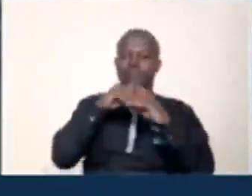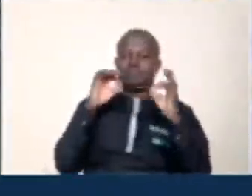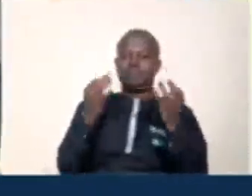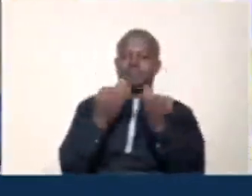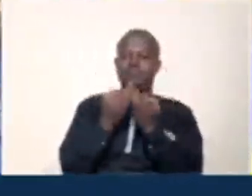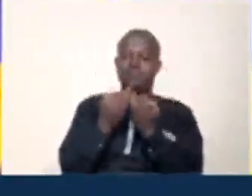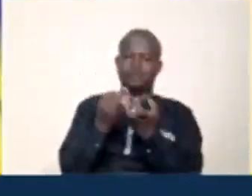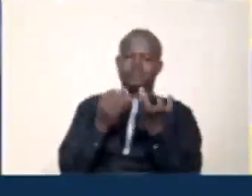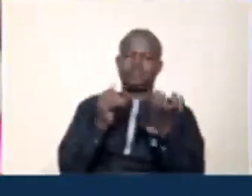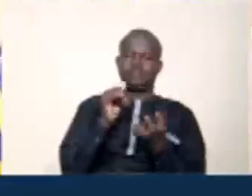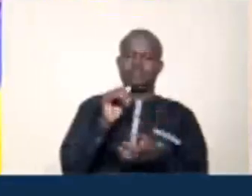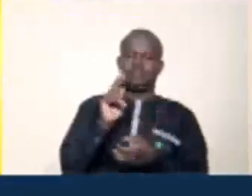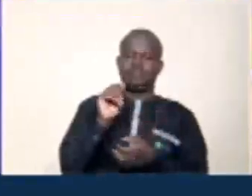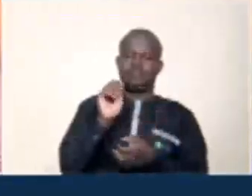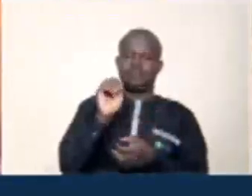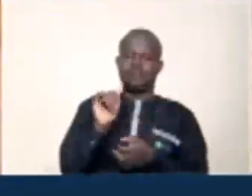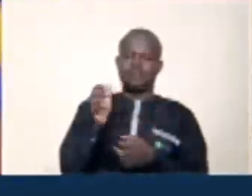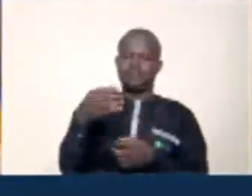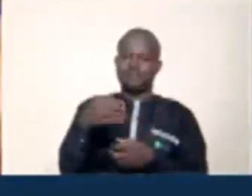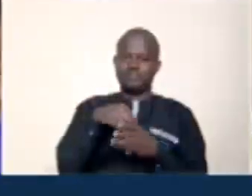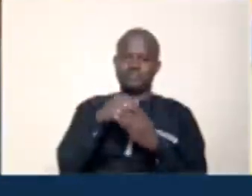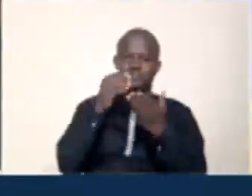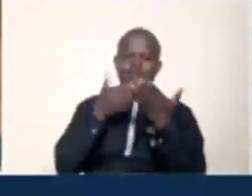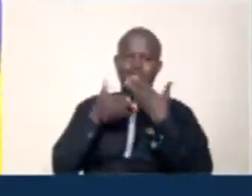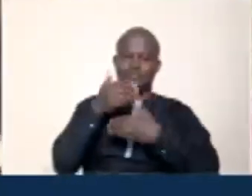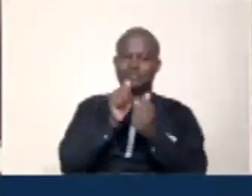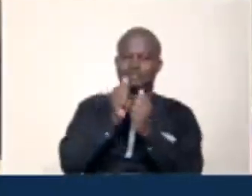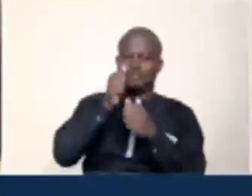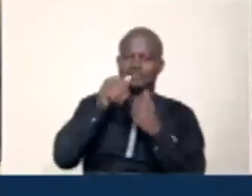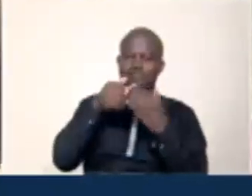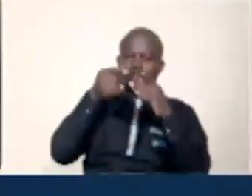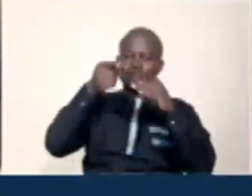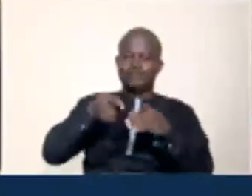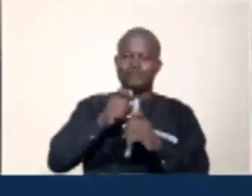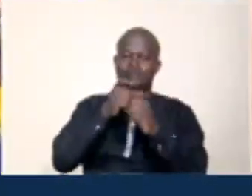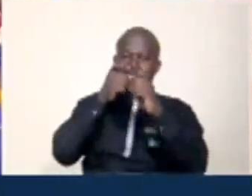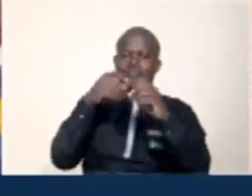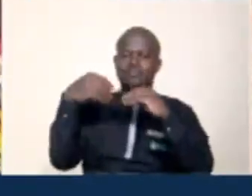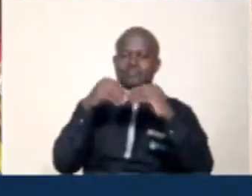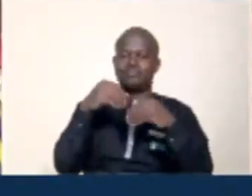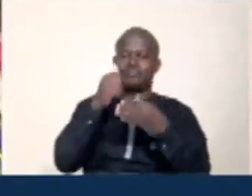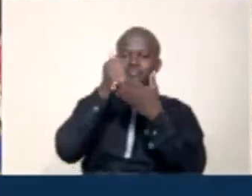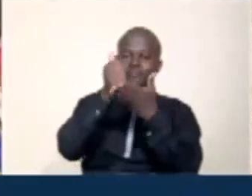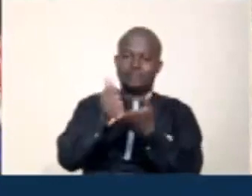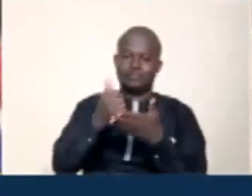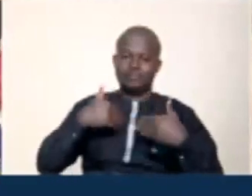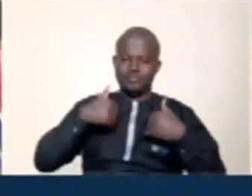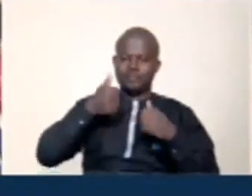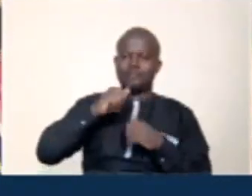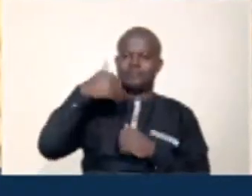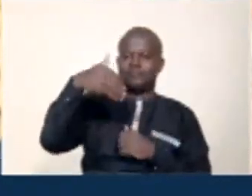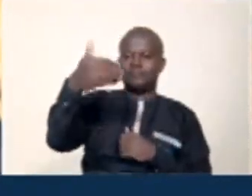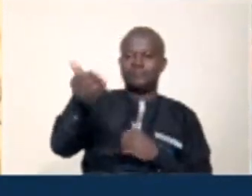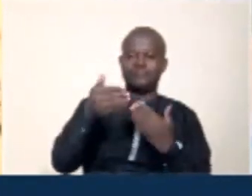Unity Club Intwara Rumuri. Baje gusangira nabo Noheli n'umwaka mushya muhire, babazana impano z'ibikoresho byo kubafasha mu buzima bwabo bwa buri